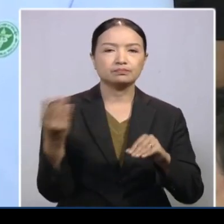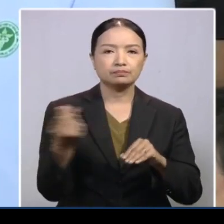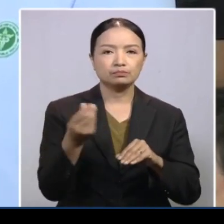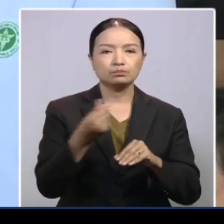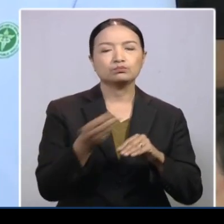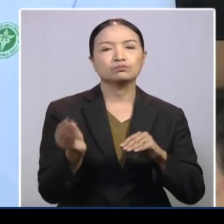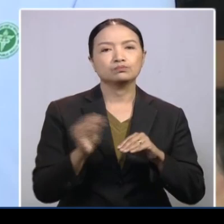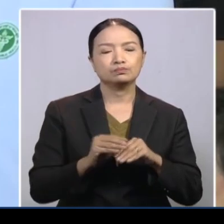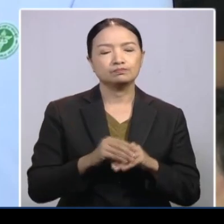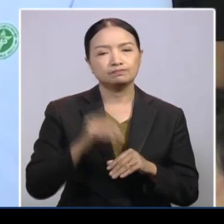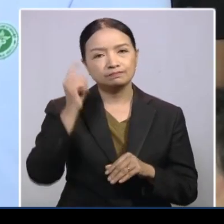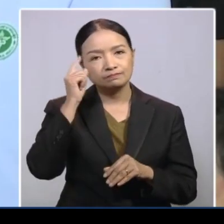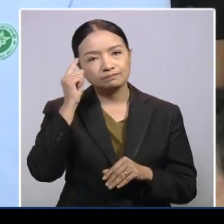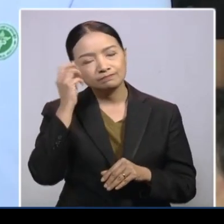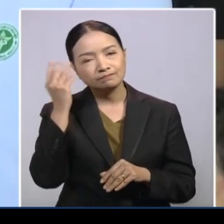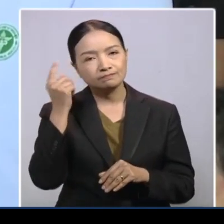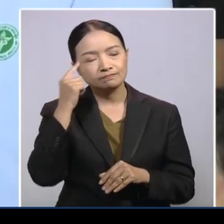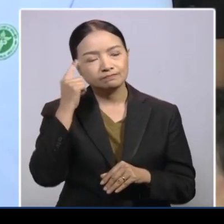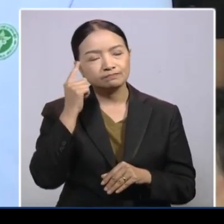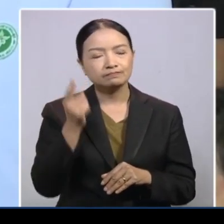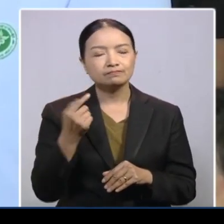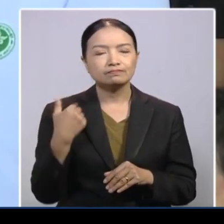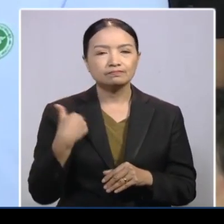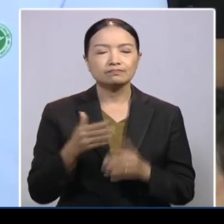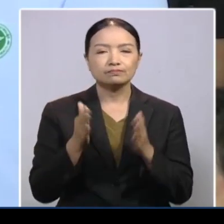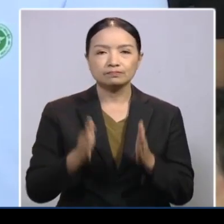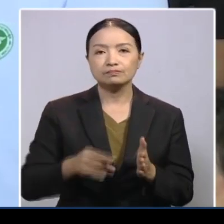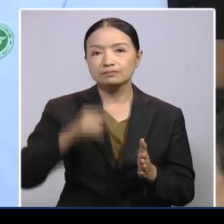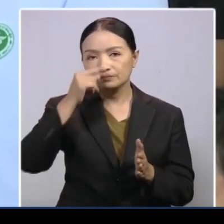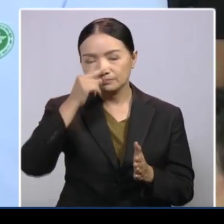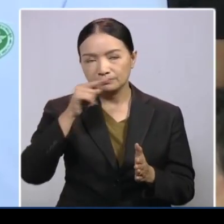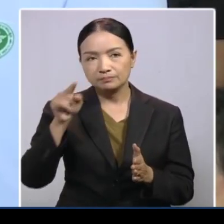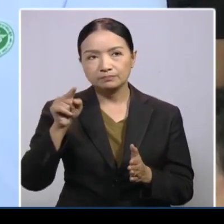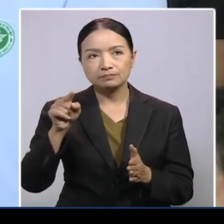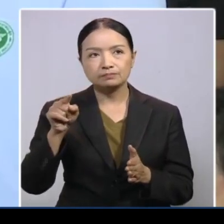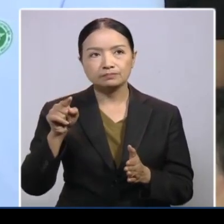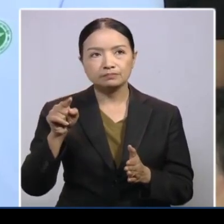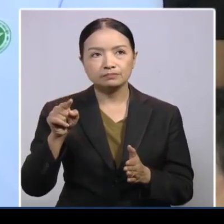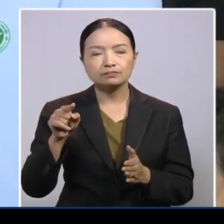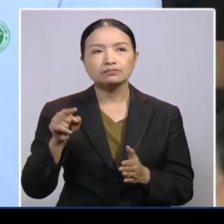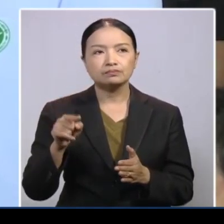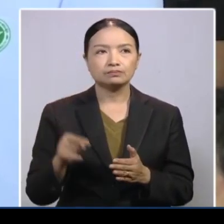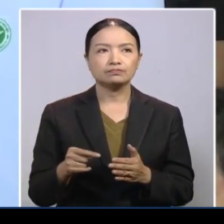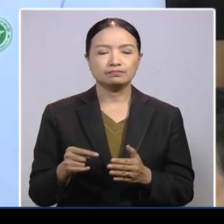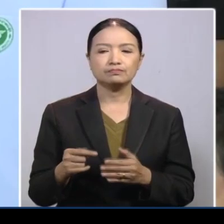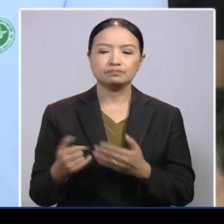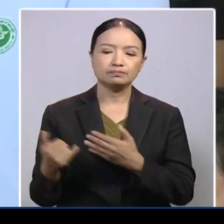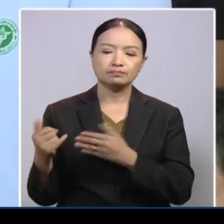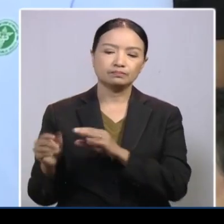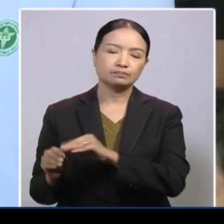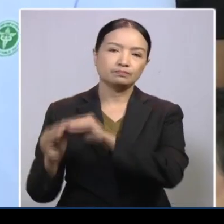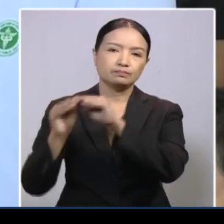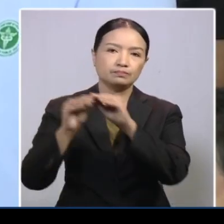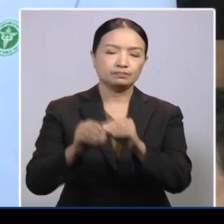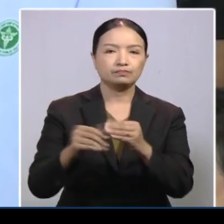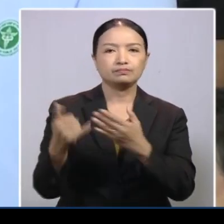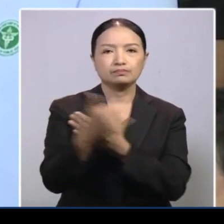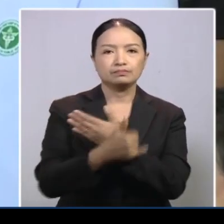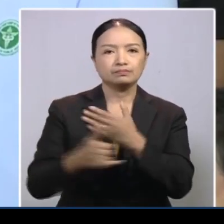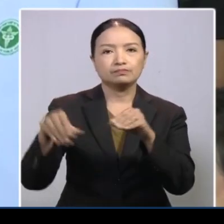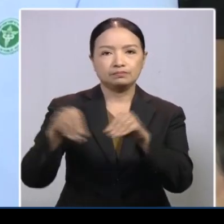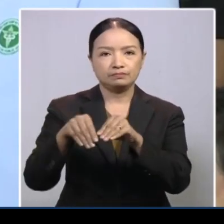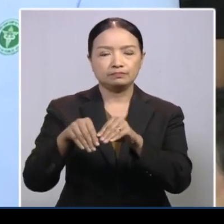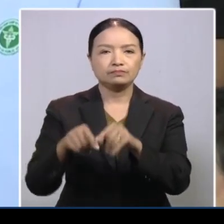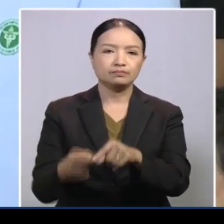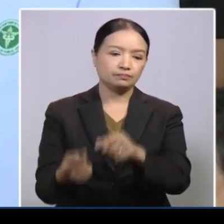ก็มีความคิดว่าอาจจะต้องนำคนไทยเนี่ยออกมาอย่างประเทศข้างเคียงเพื่อให้ได้รับความปลอดภัยก่อนที่จะนำกลับมาสู่ประเทศ